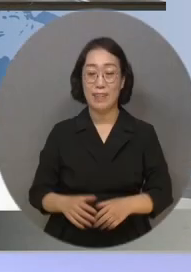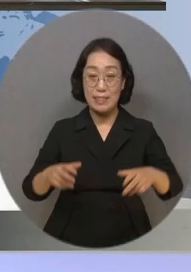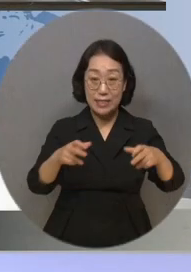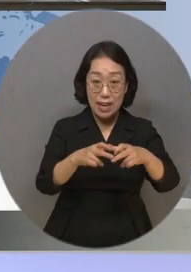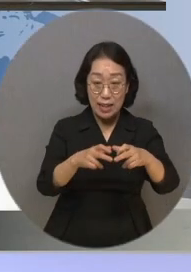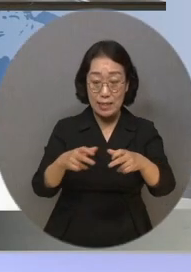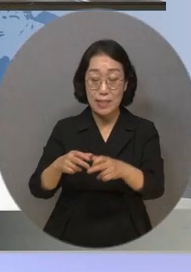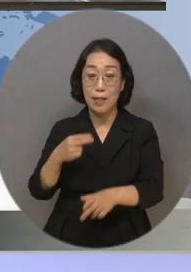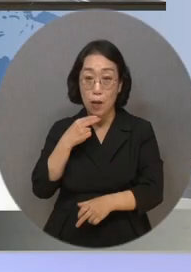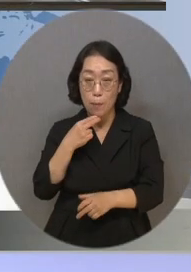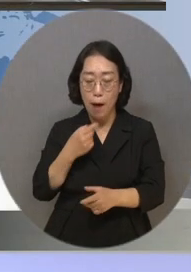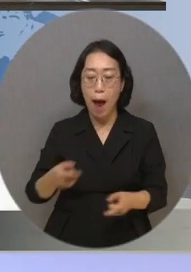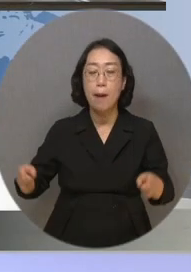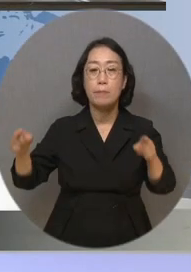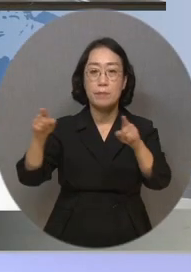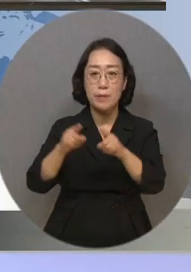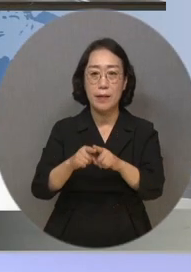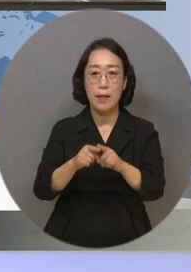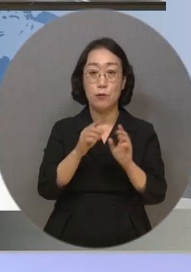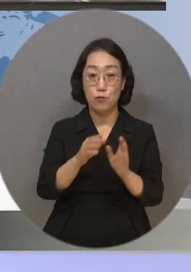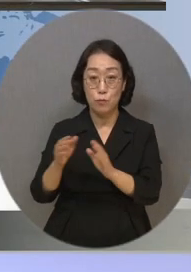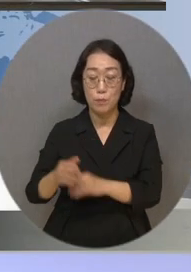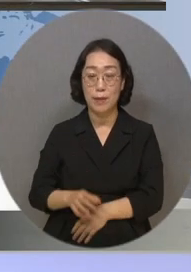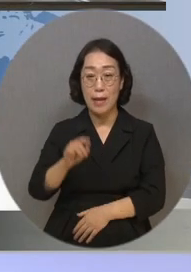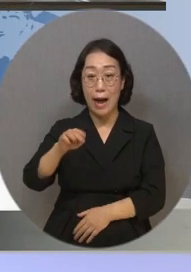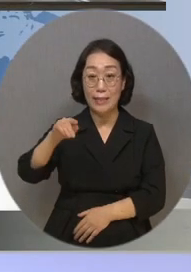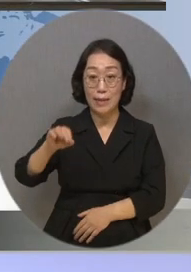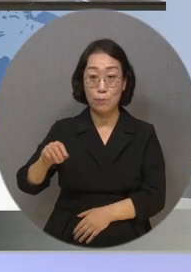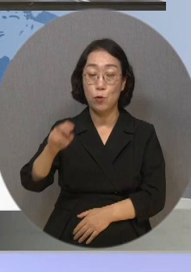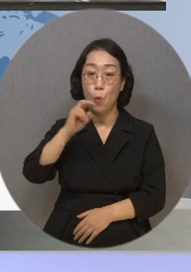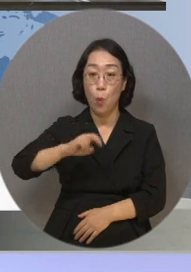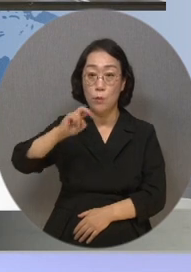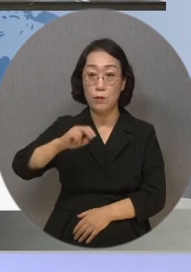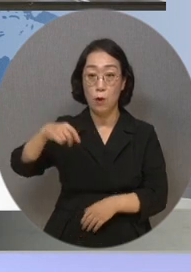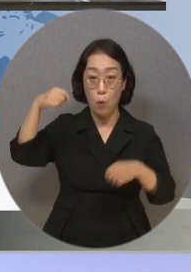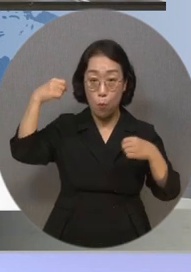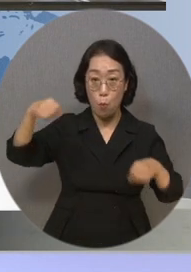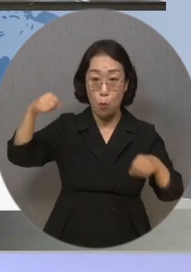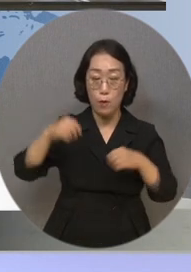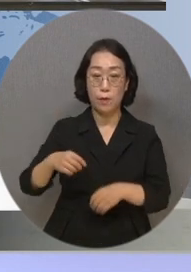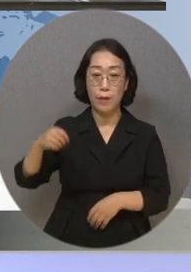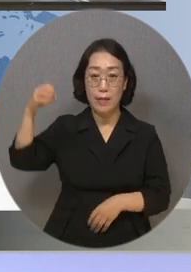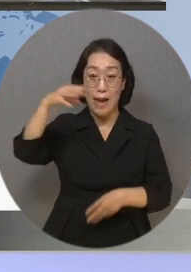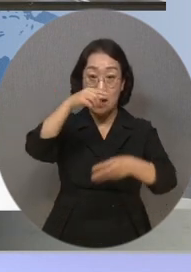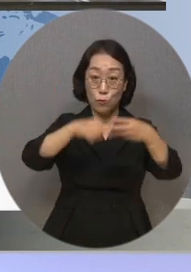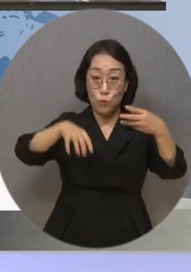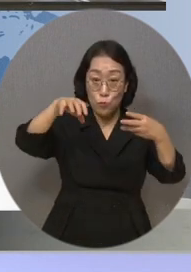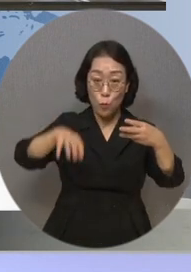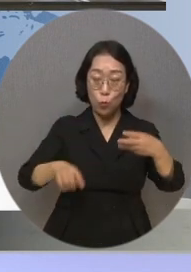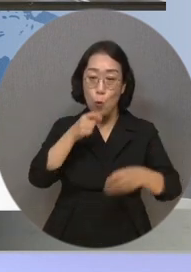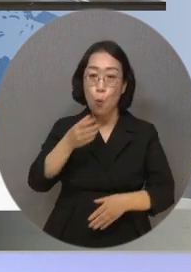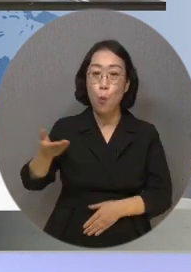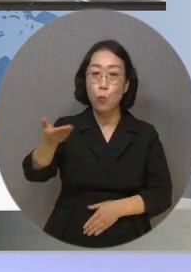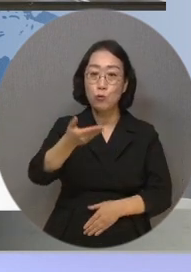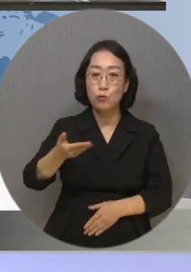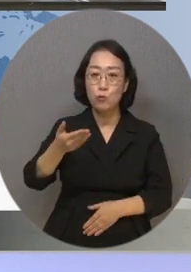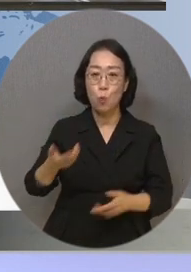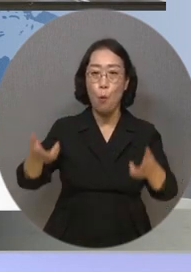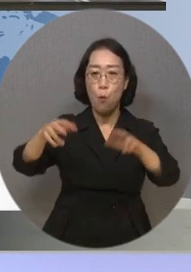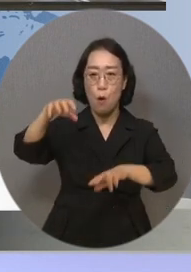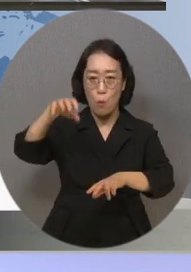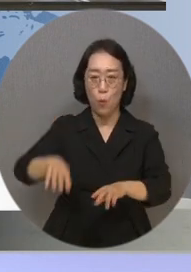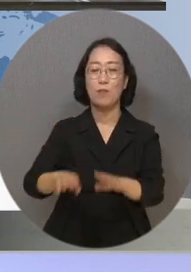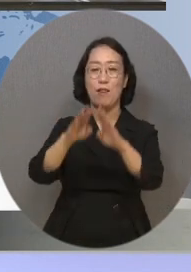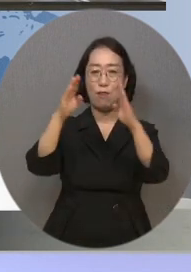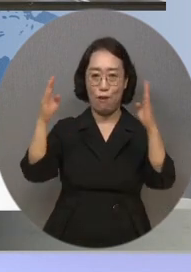장애인과 비장애인이 함께 만드는 앙상블 콘서트가 경기도 양주시 옥정 호수공원에서 열렸습니다.